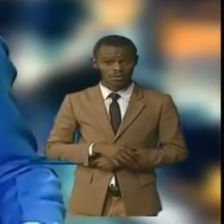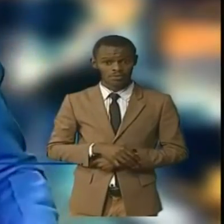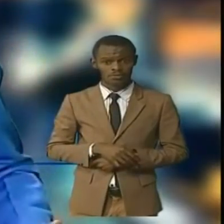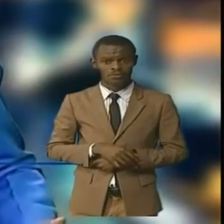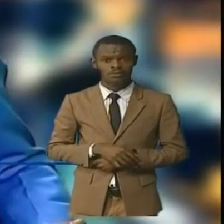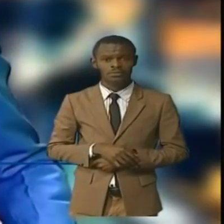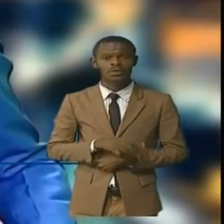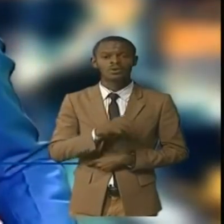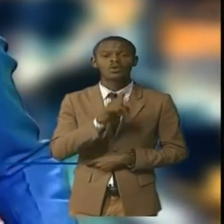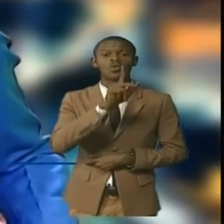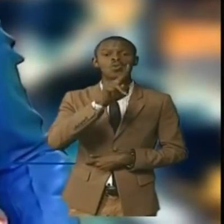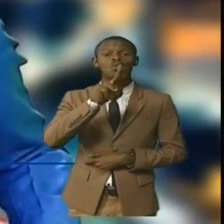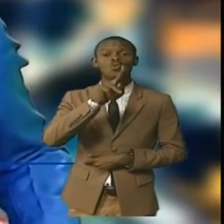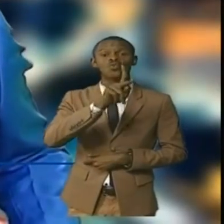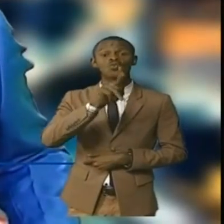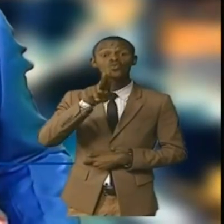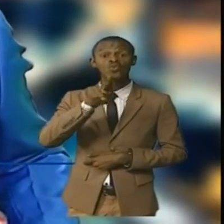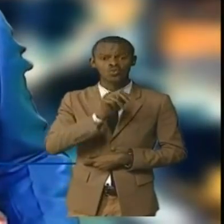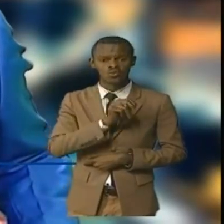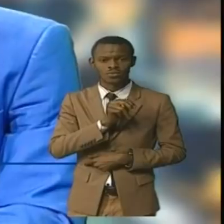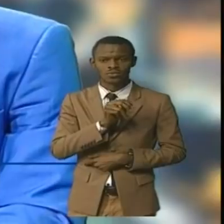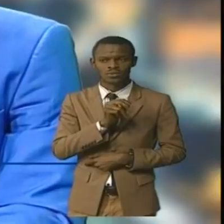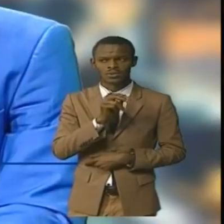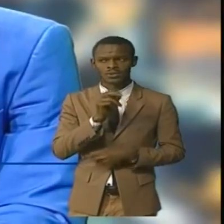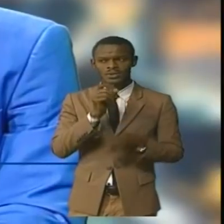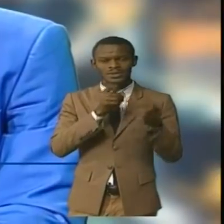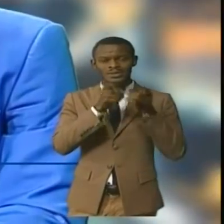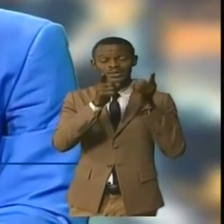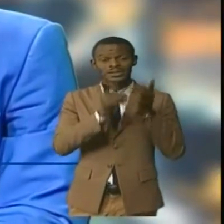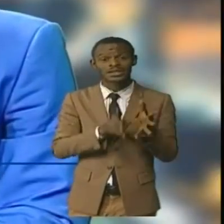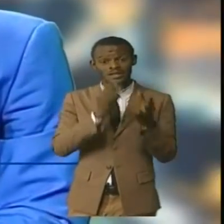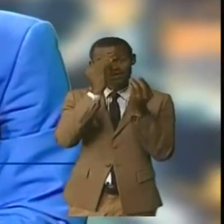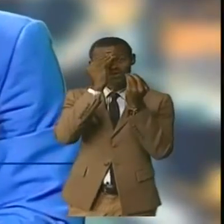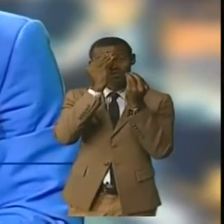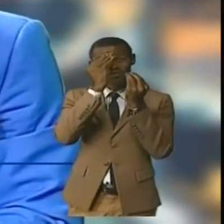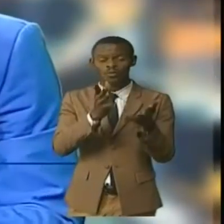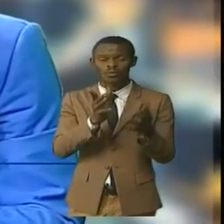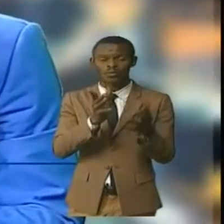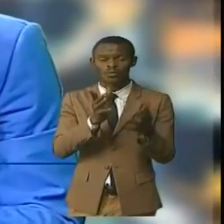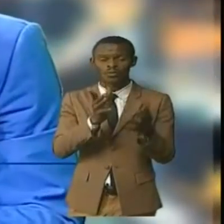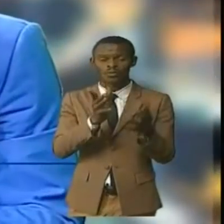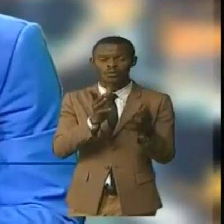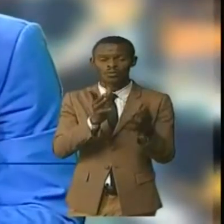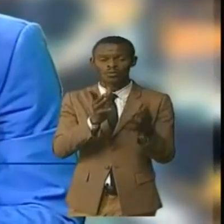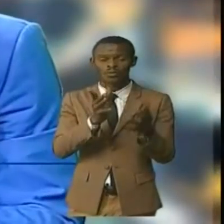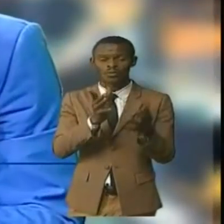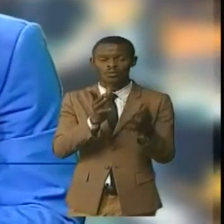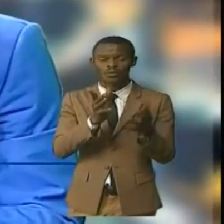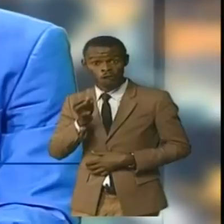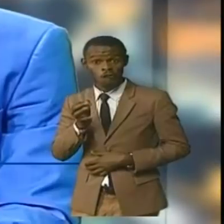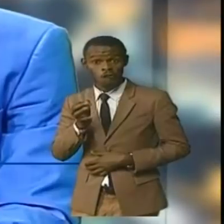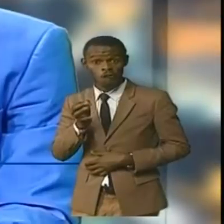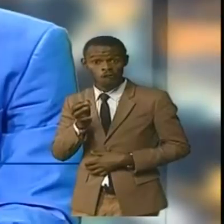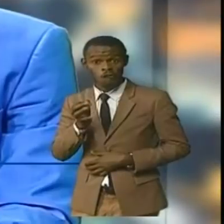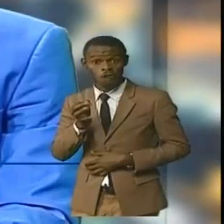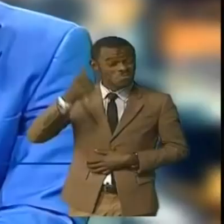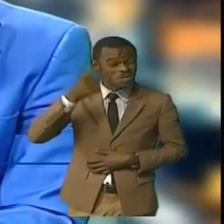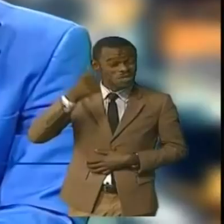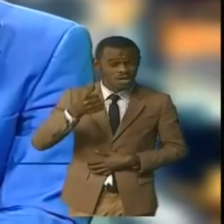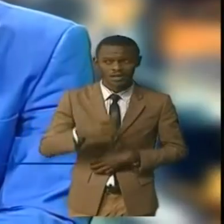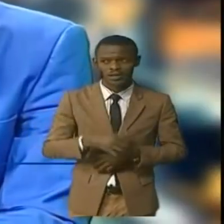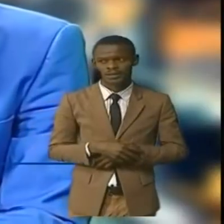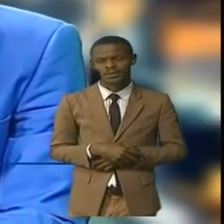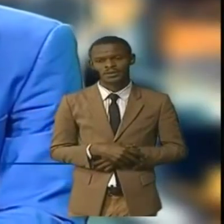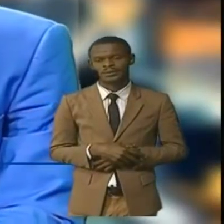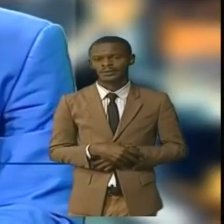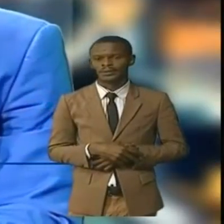l'occasion de s'éteindre. Cette belle et mélancolique voix qui berçait et caressait les milliers